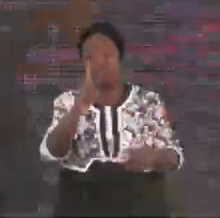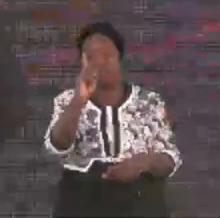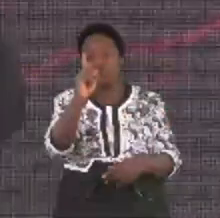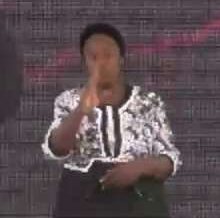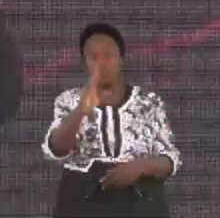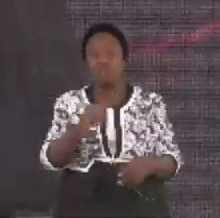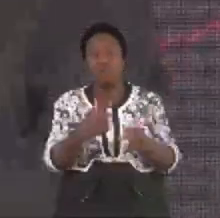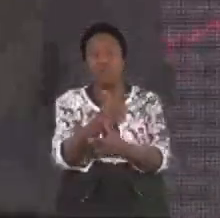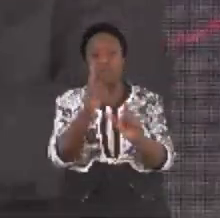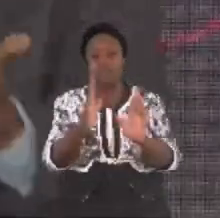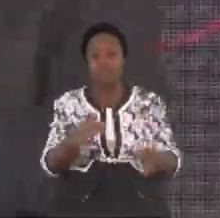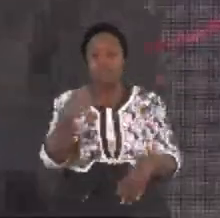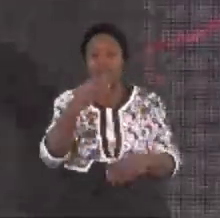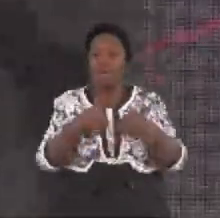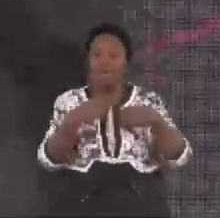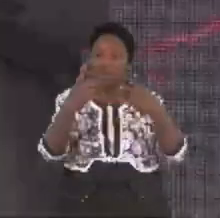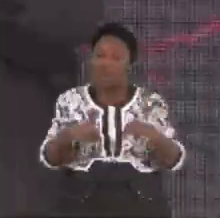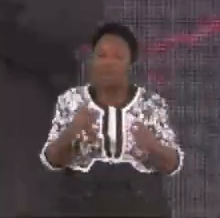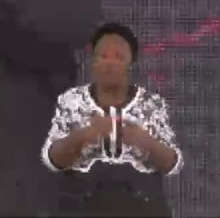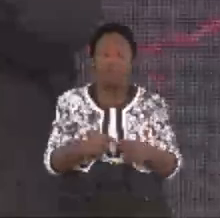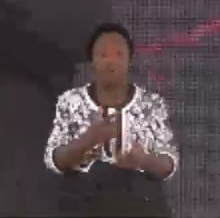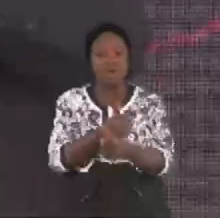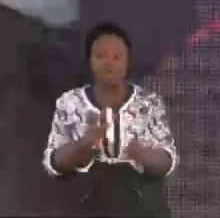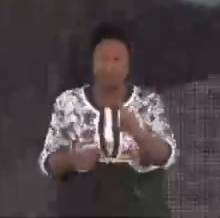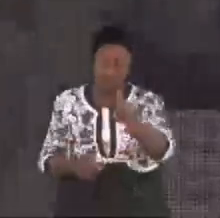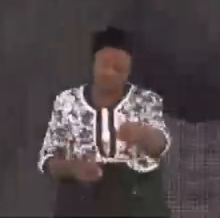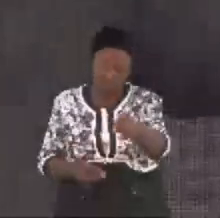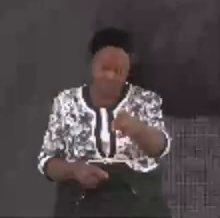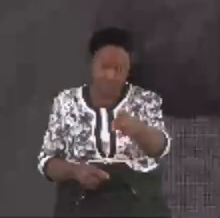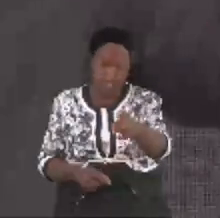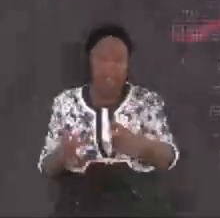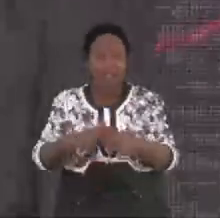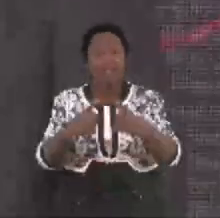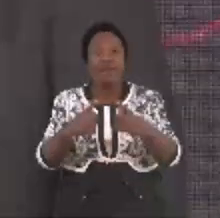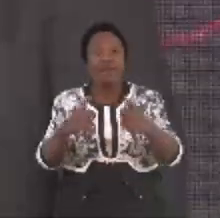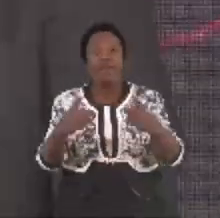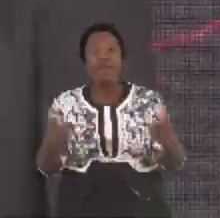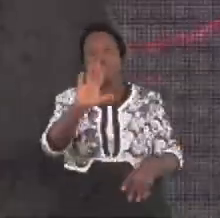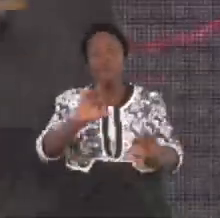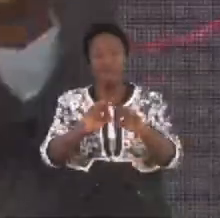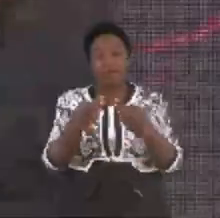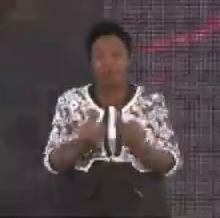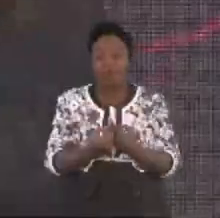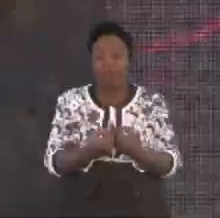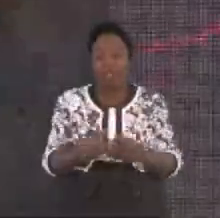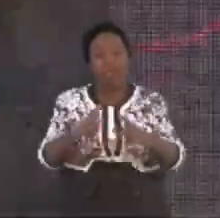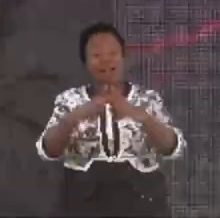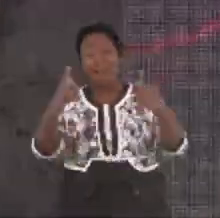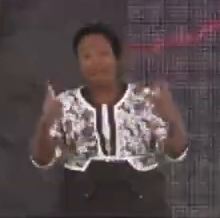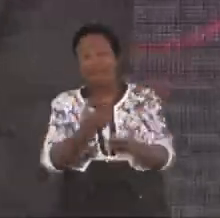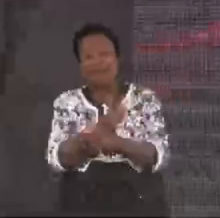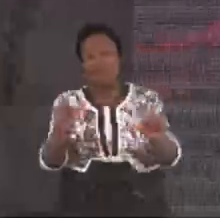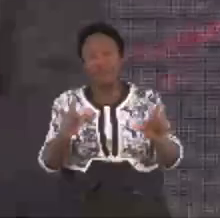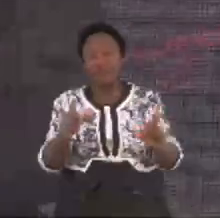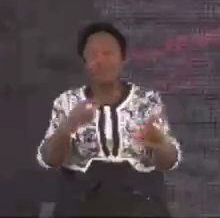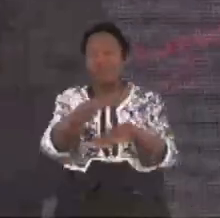grand libérateur qui est venu te libérer, libérer ta famille, qui est venu libérer